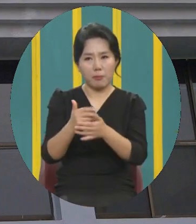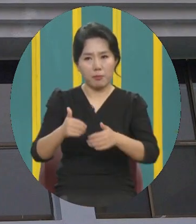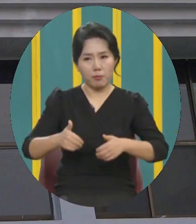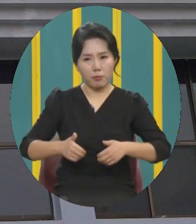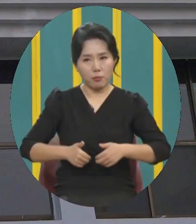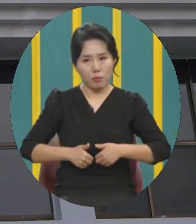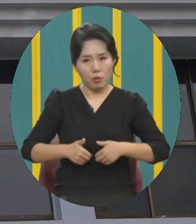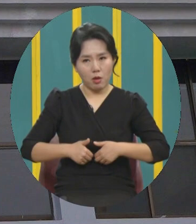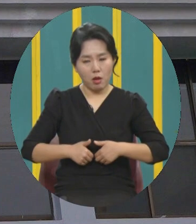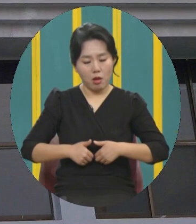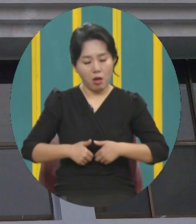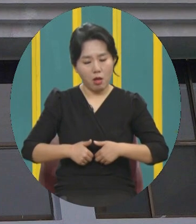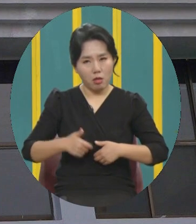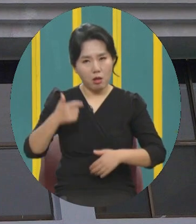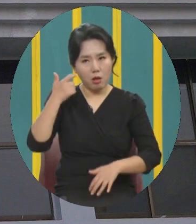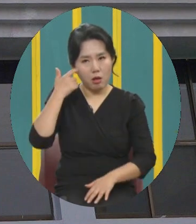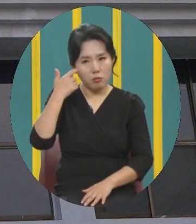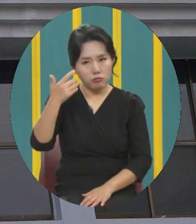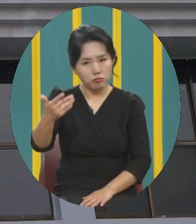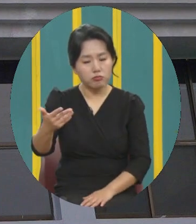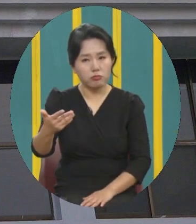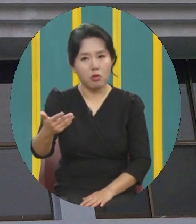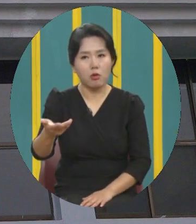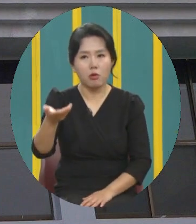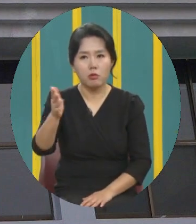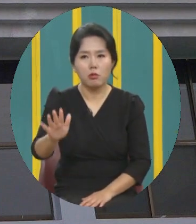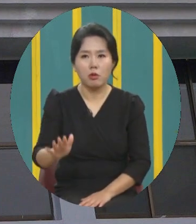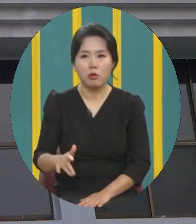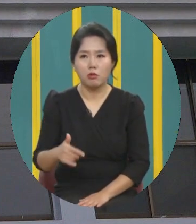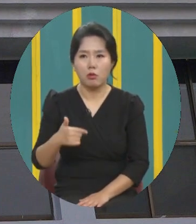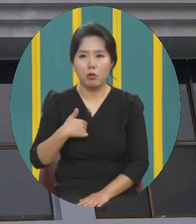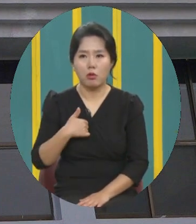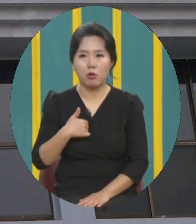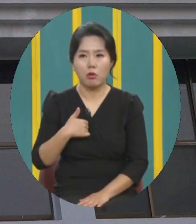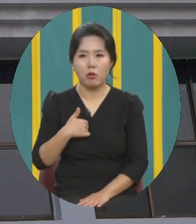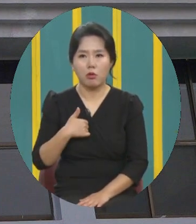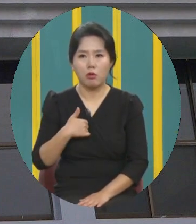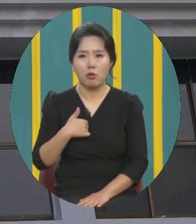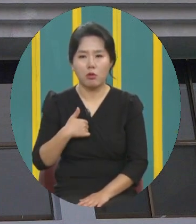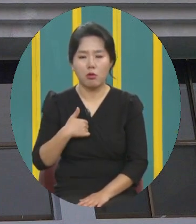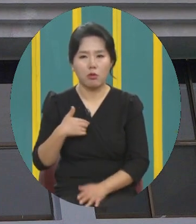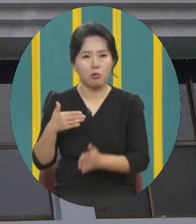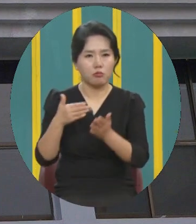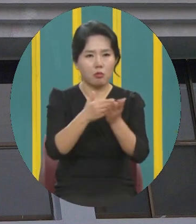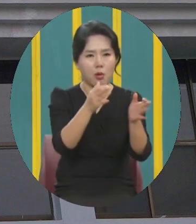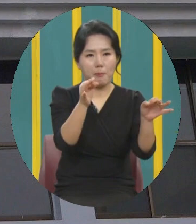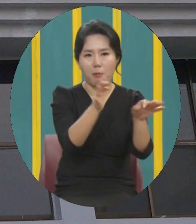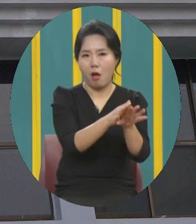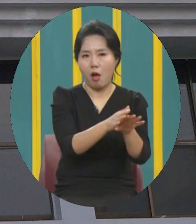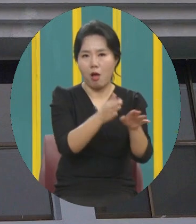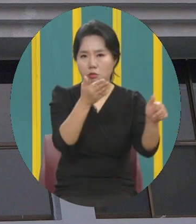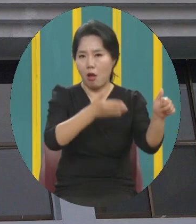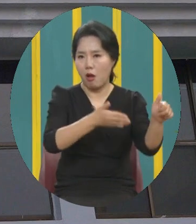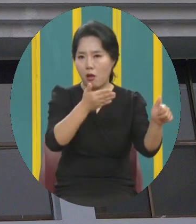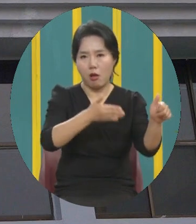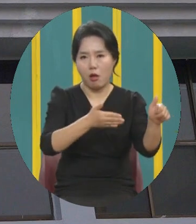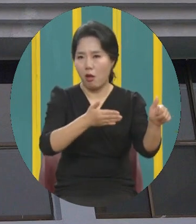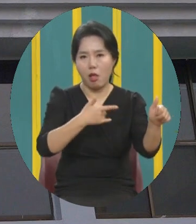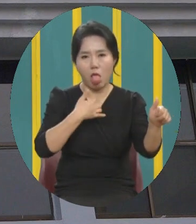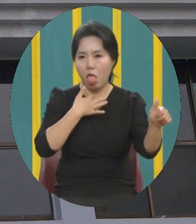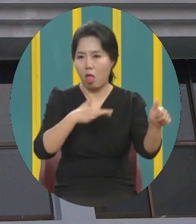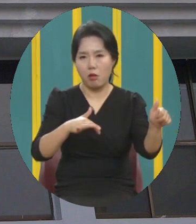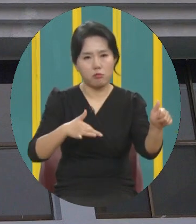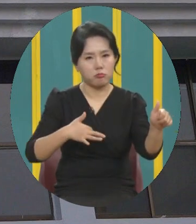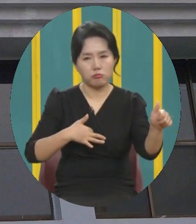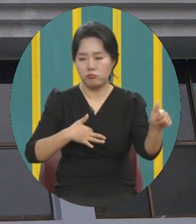이렇게 의사를 여쭤봤을 수는 있을지 모르겠는데 저희가 뭐 일부러 요청을 해서 있는 거를 없애달라 뭐